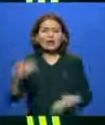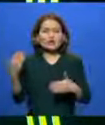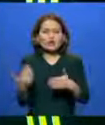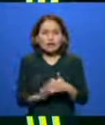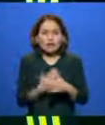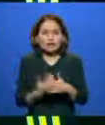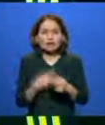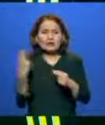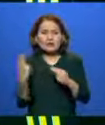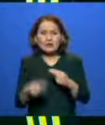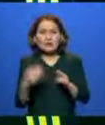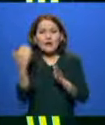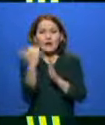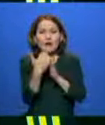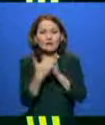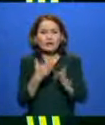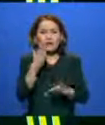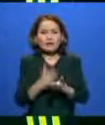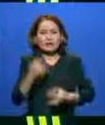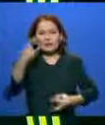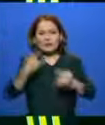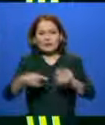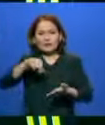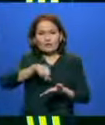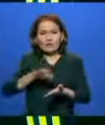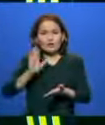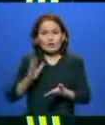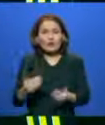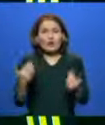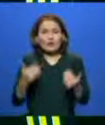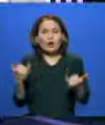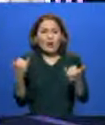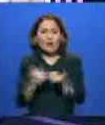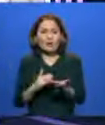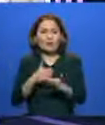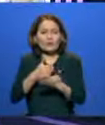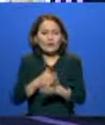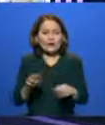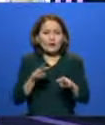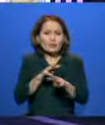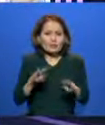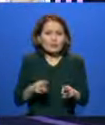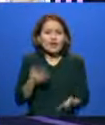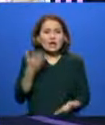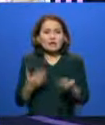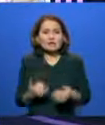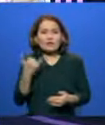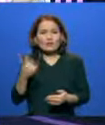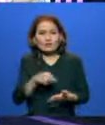Жаңалықтардан кейін көзқарас бағдарламасы тікелей эфирге шығады. Хабар қонағы сенат депутаты Михаил Бортник. Қояр сауалдарыңыз болса,